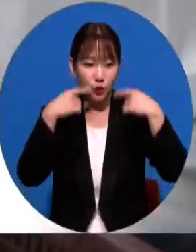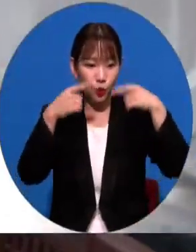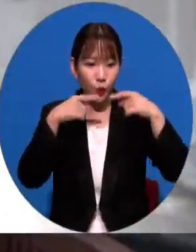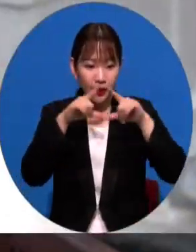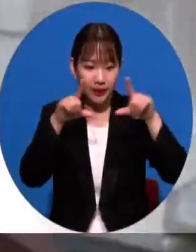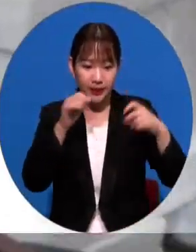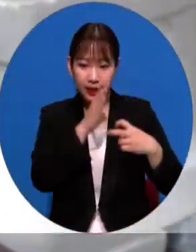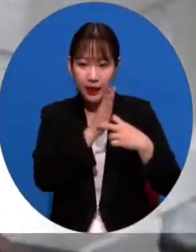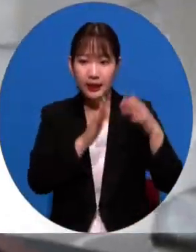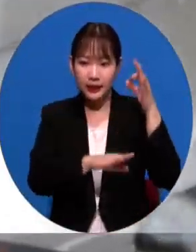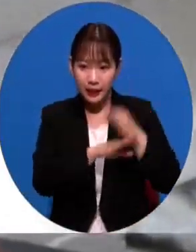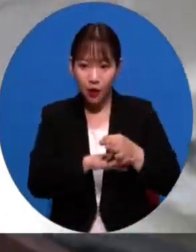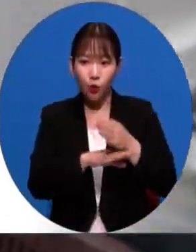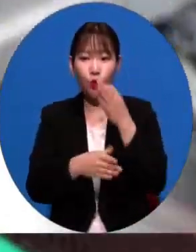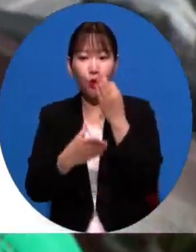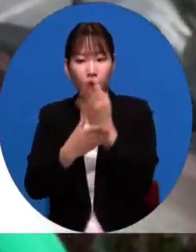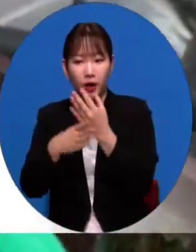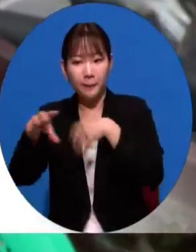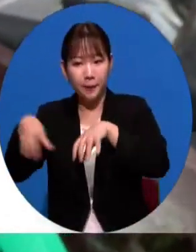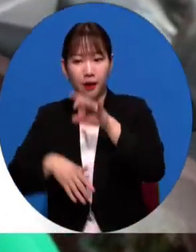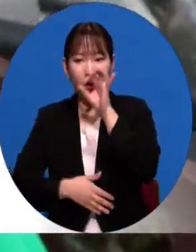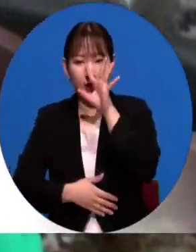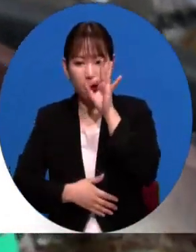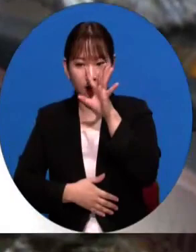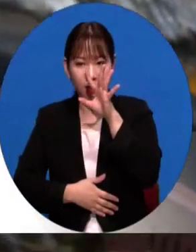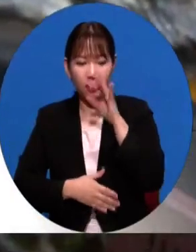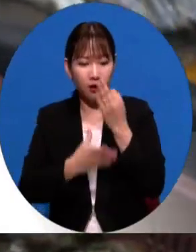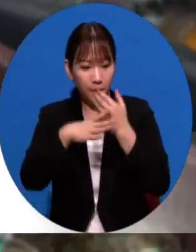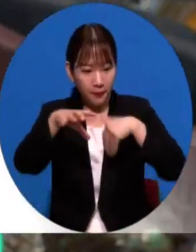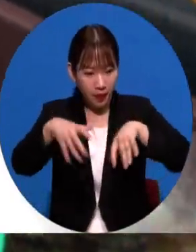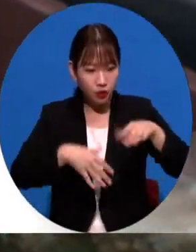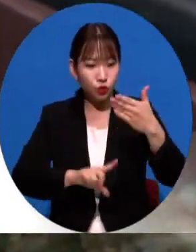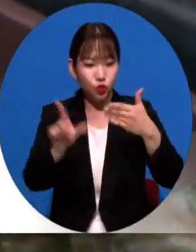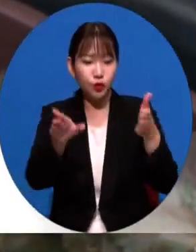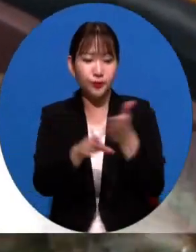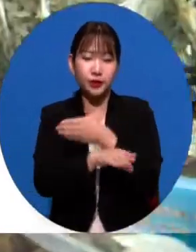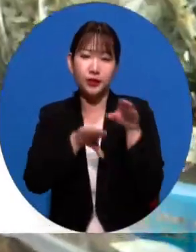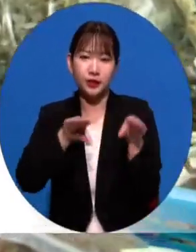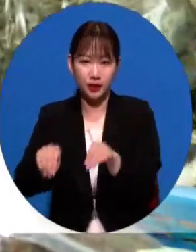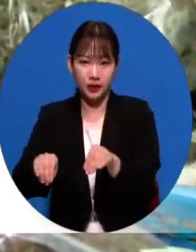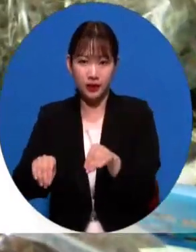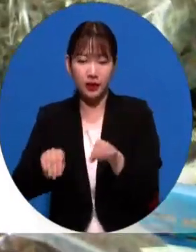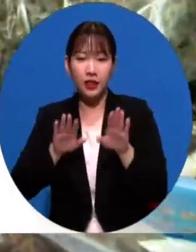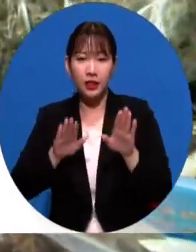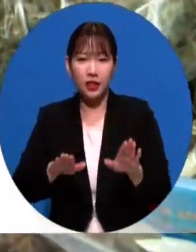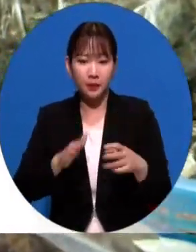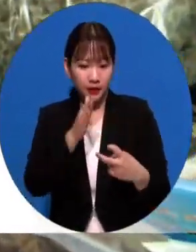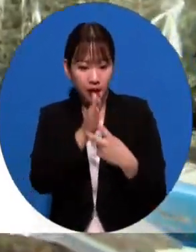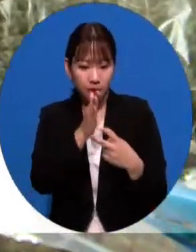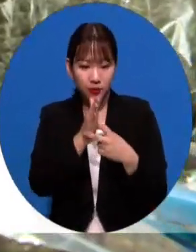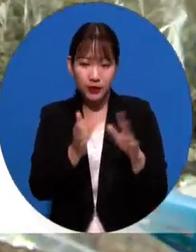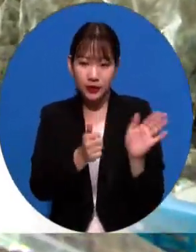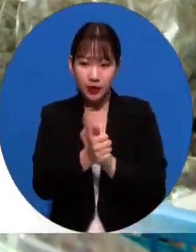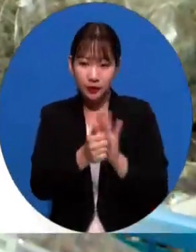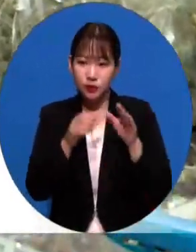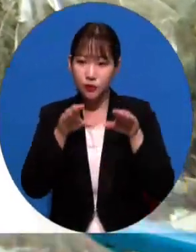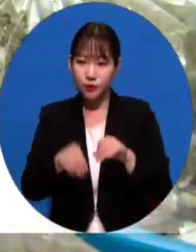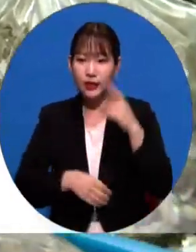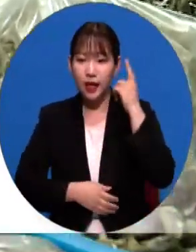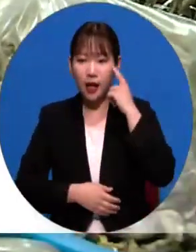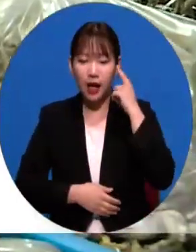상품권은 구입과 환전이 불가능하고 환전은 9일부터 중단됩니다. 이번 지역상품권 서비스